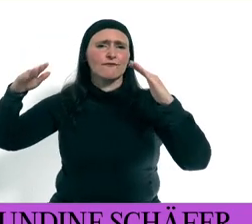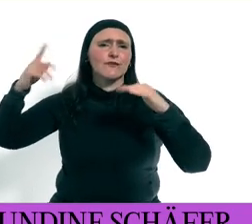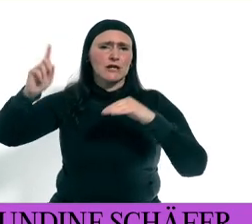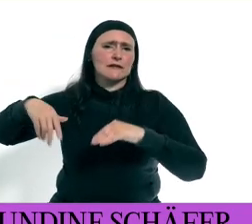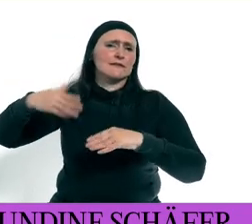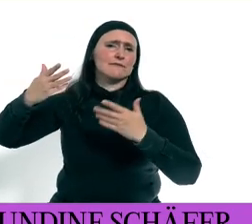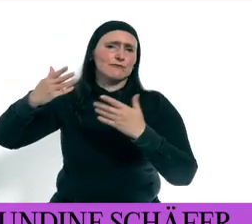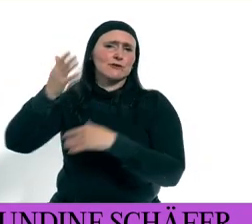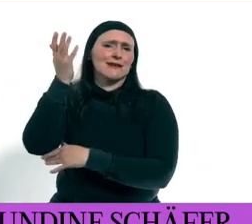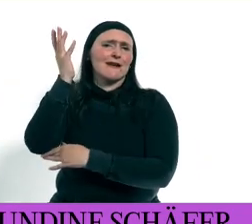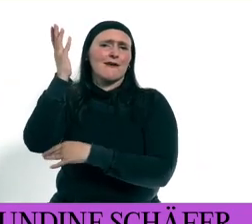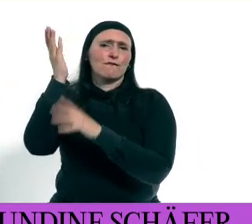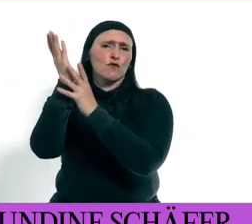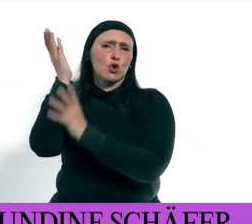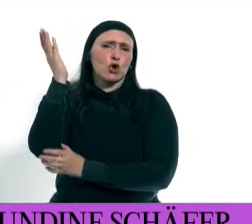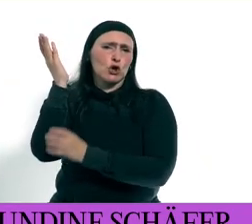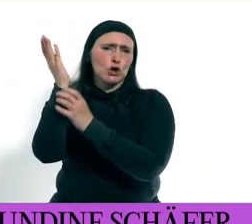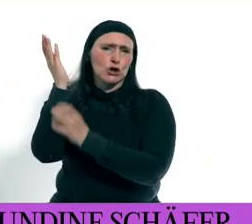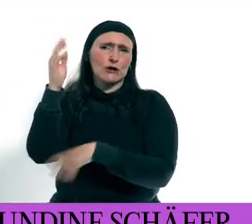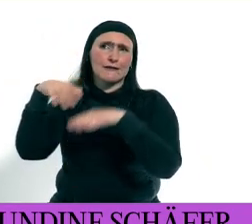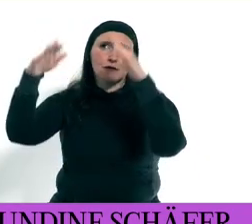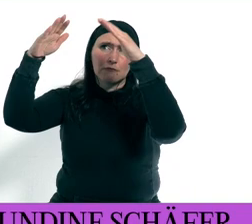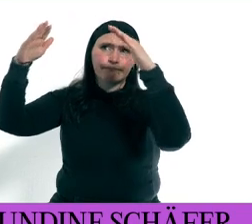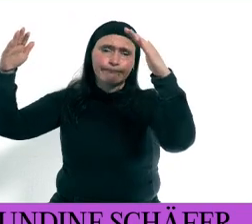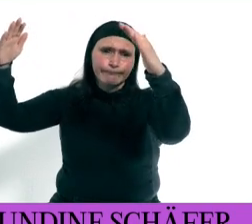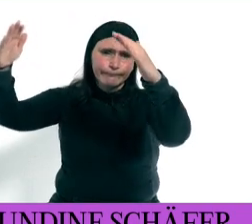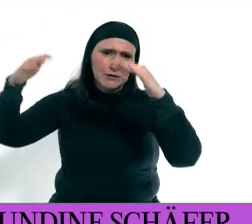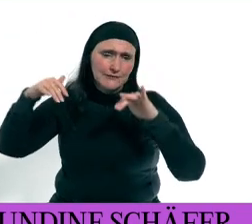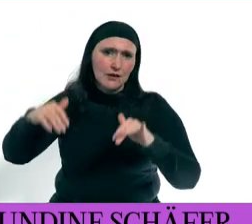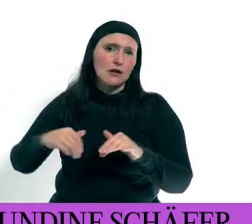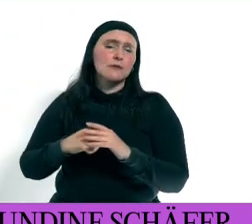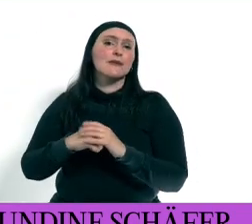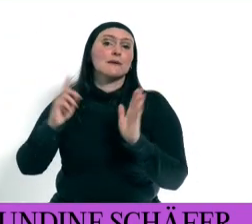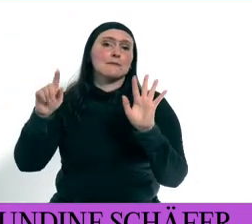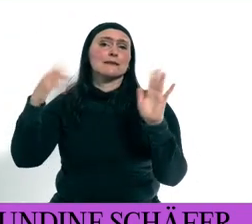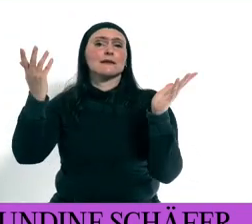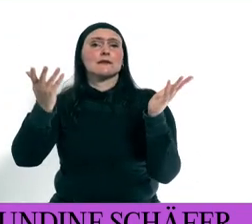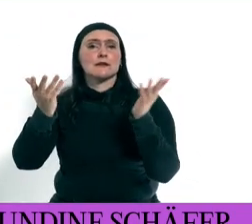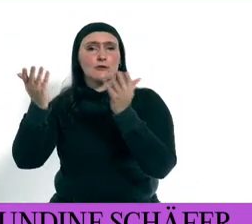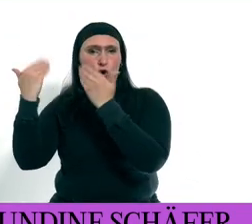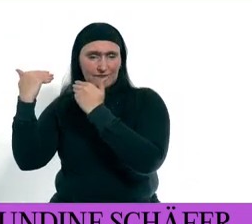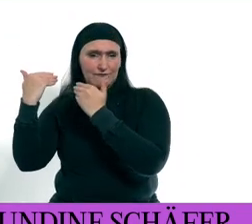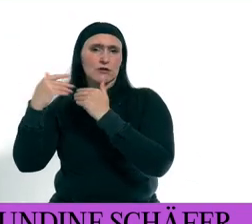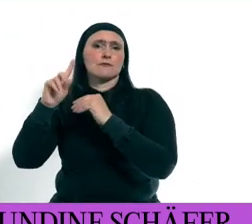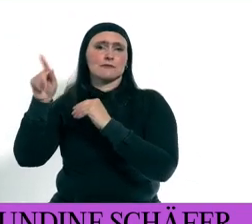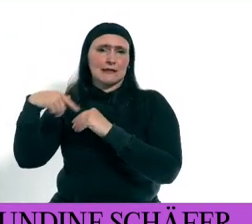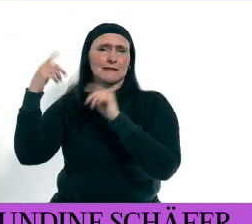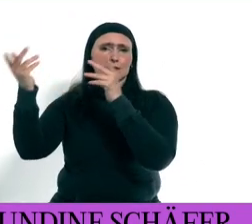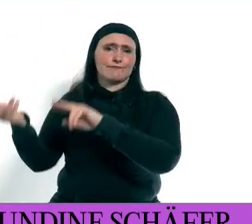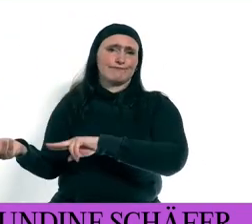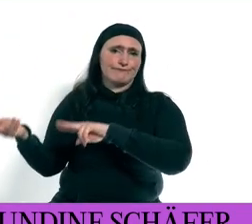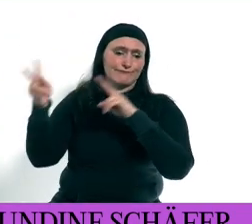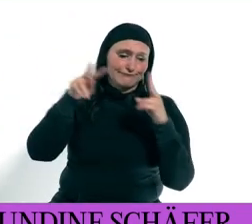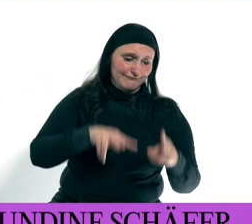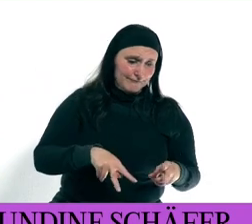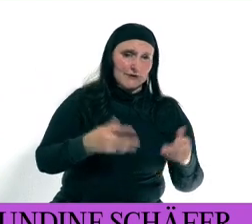Dach entfernt. Wir haben ein ganz wunderschönes Holzdach über diesem Gemeindehub, wenn man so